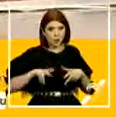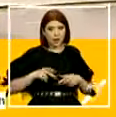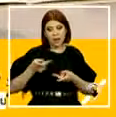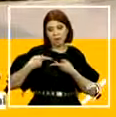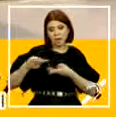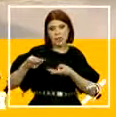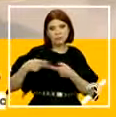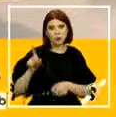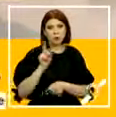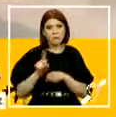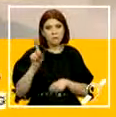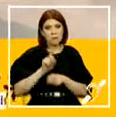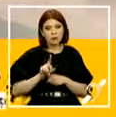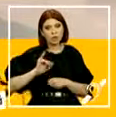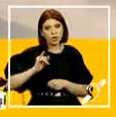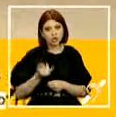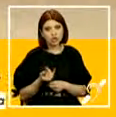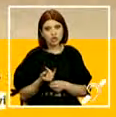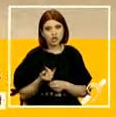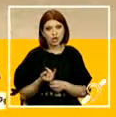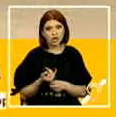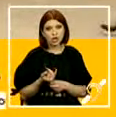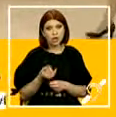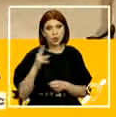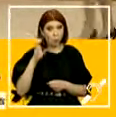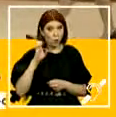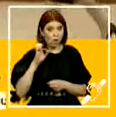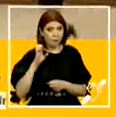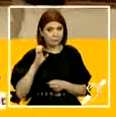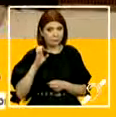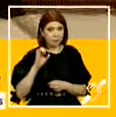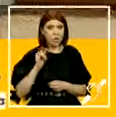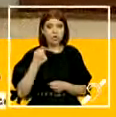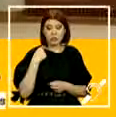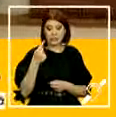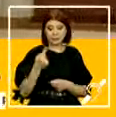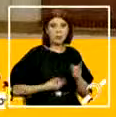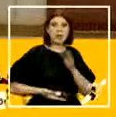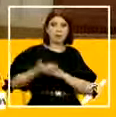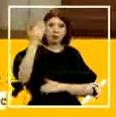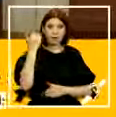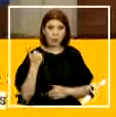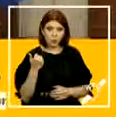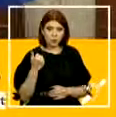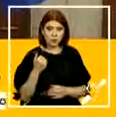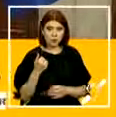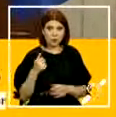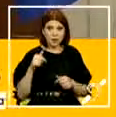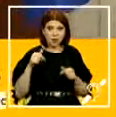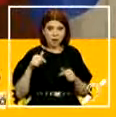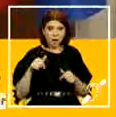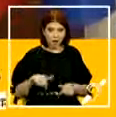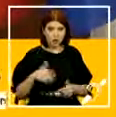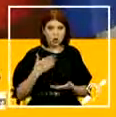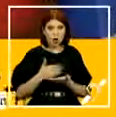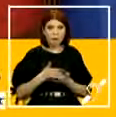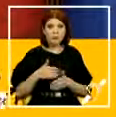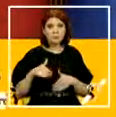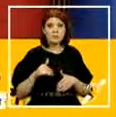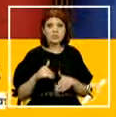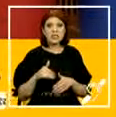transportă mărfurile, inclusiv și în Uniunea Europeană, iar săptămâna trecută în țara noastră a fost